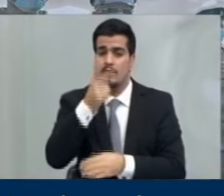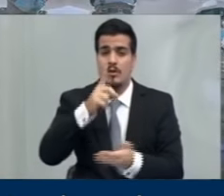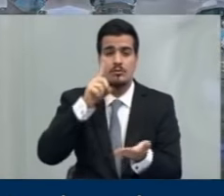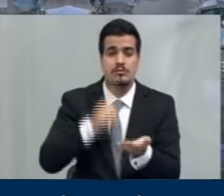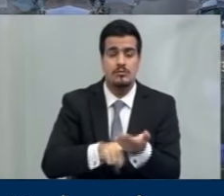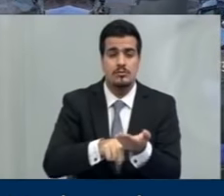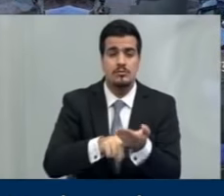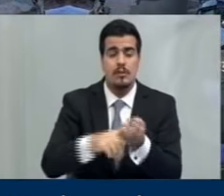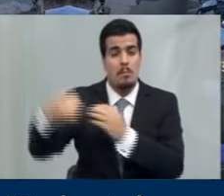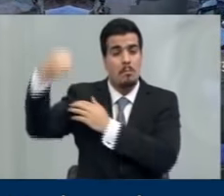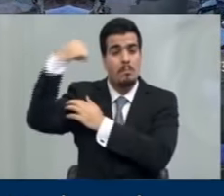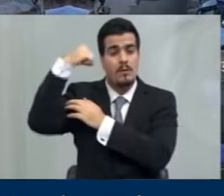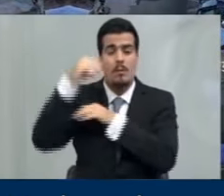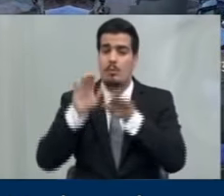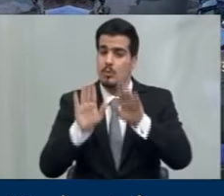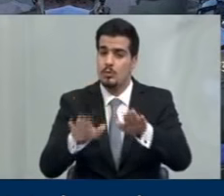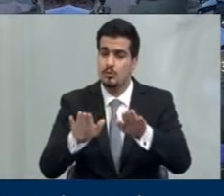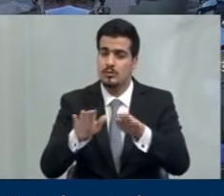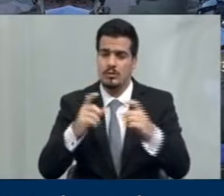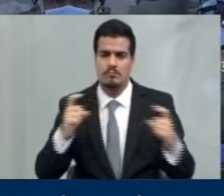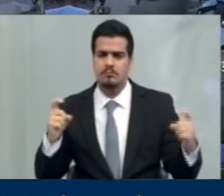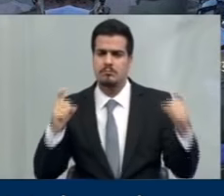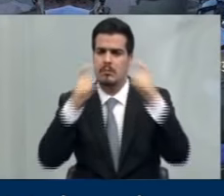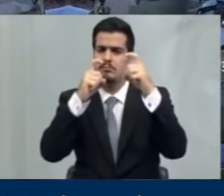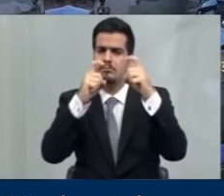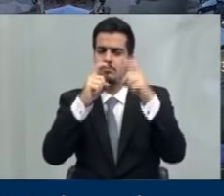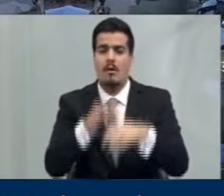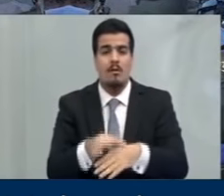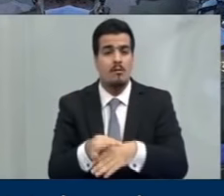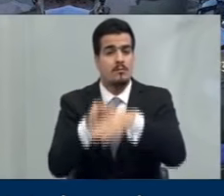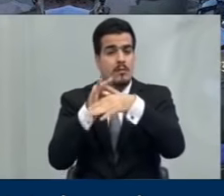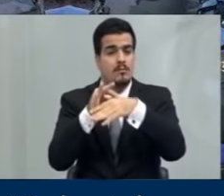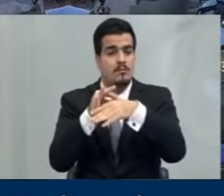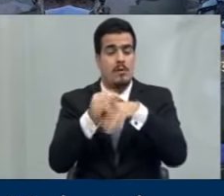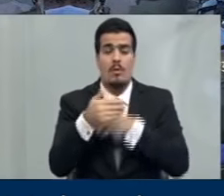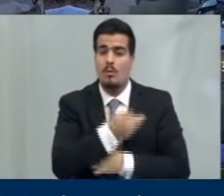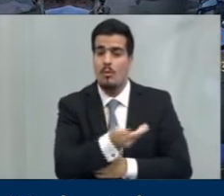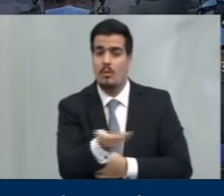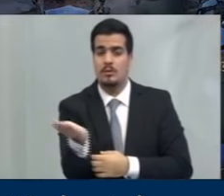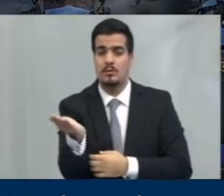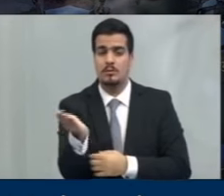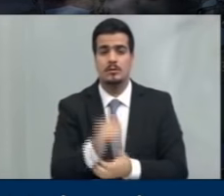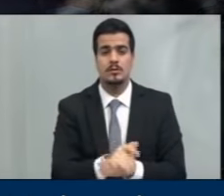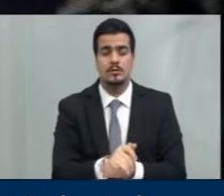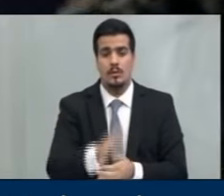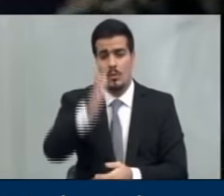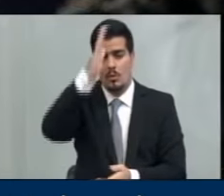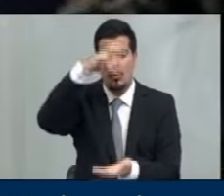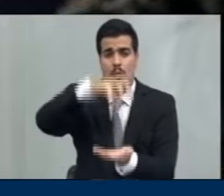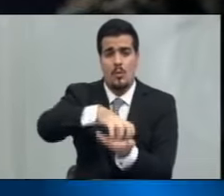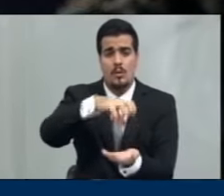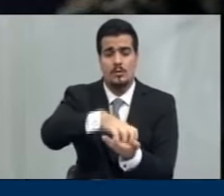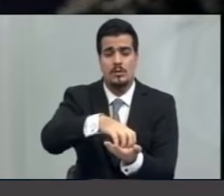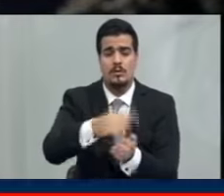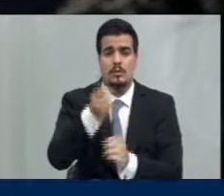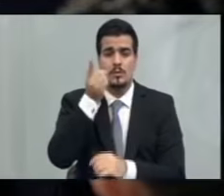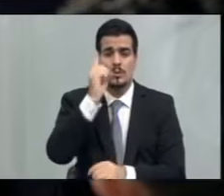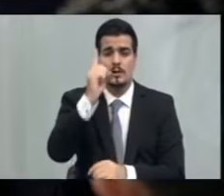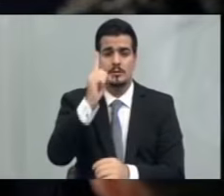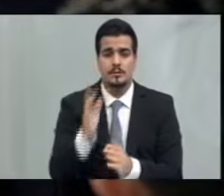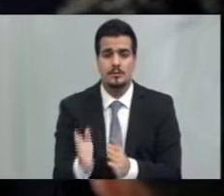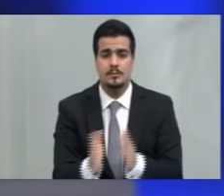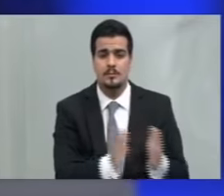أمامها أبطالا وصناديدا علموا الإنسانية معنى الكرامة والوطنية.